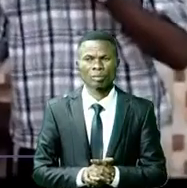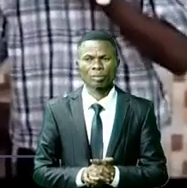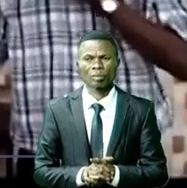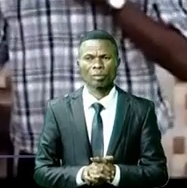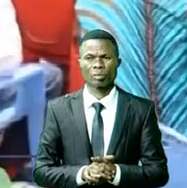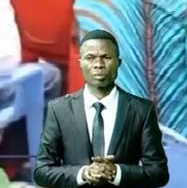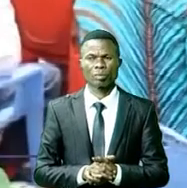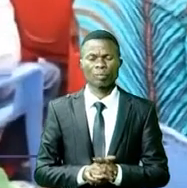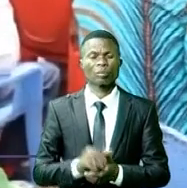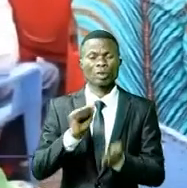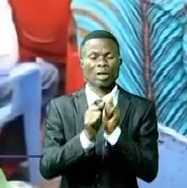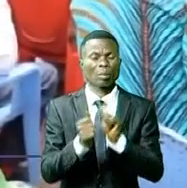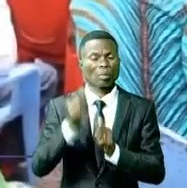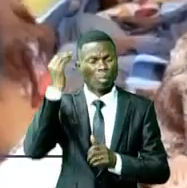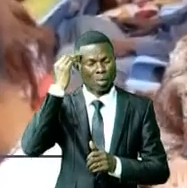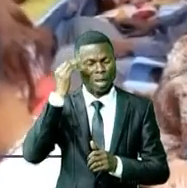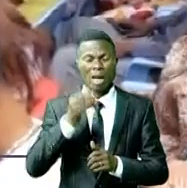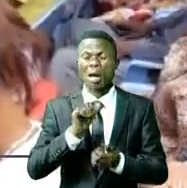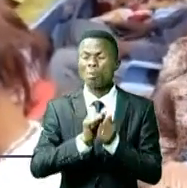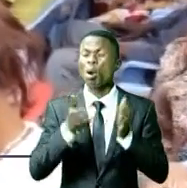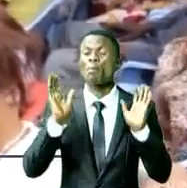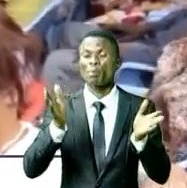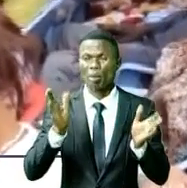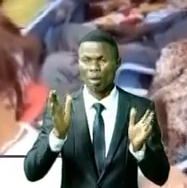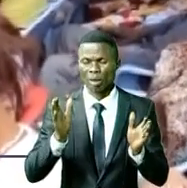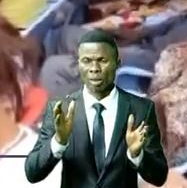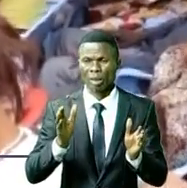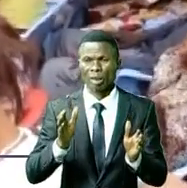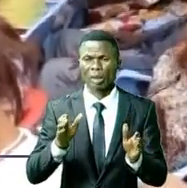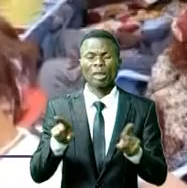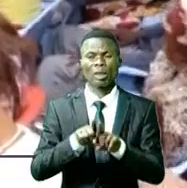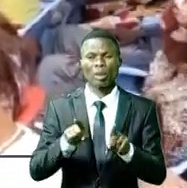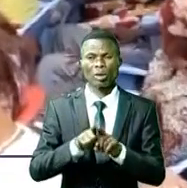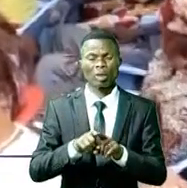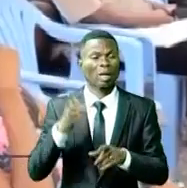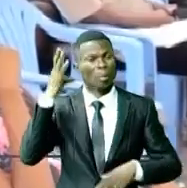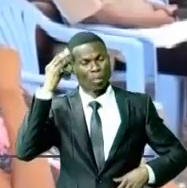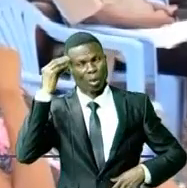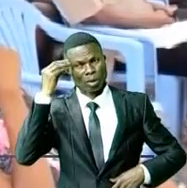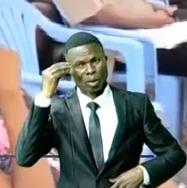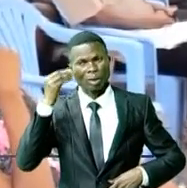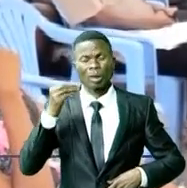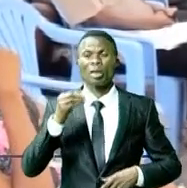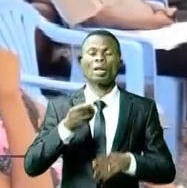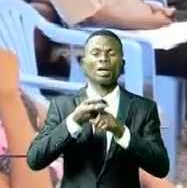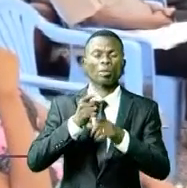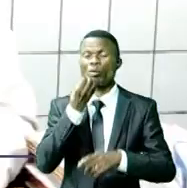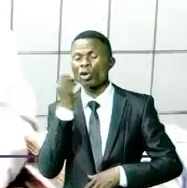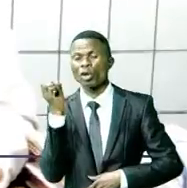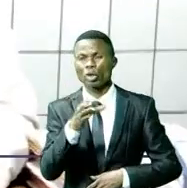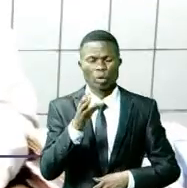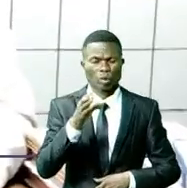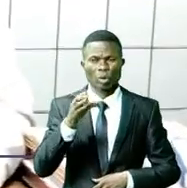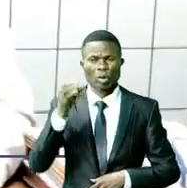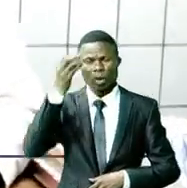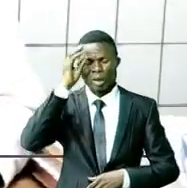Sont un véritable problème de santé publique, taxé abusivement ou par ignorance des maladies de mauvais sort, des sorciers. Les troubles